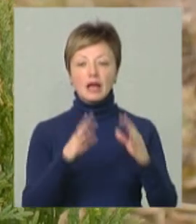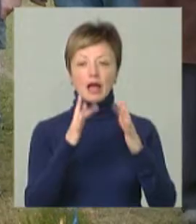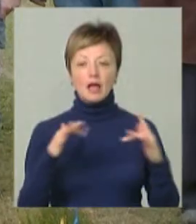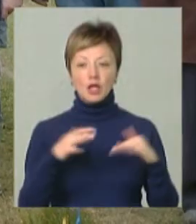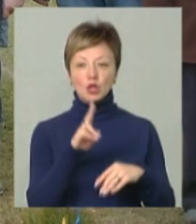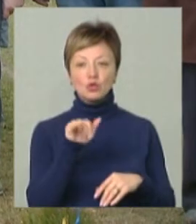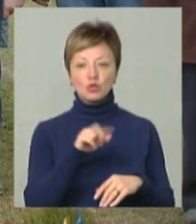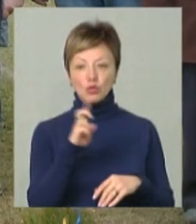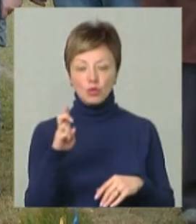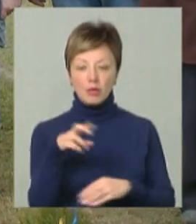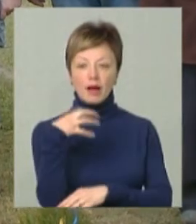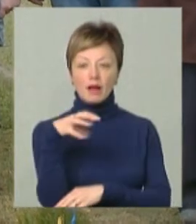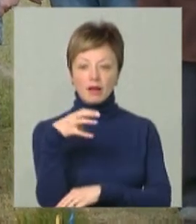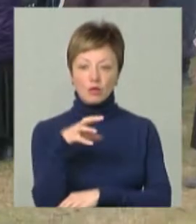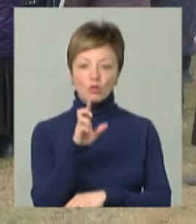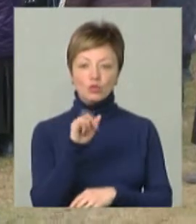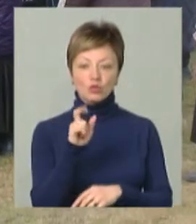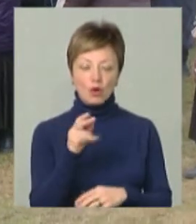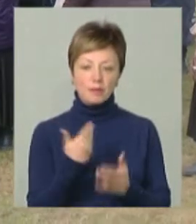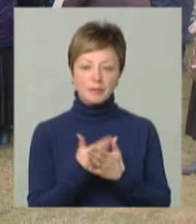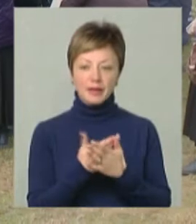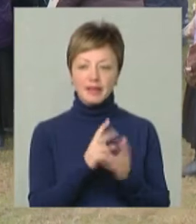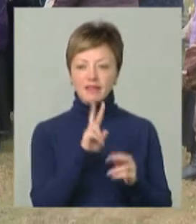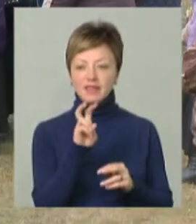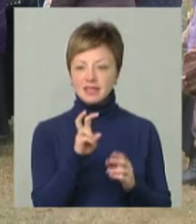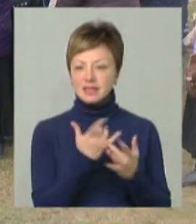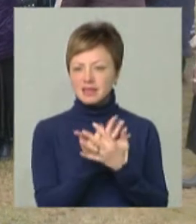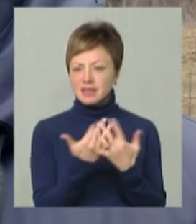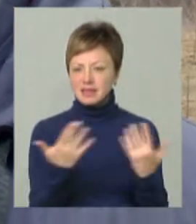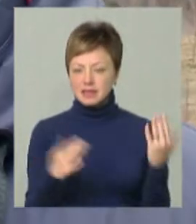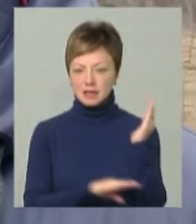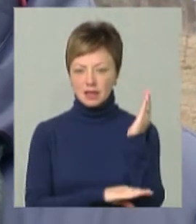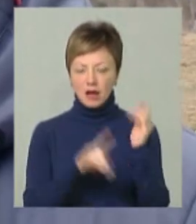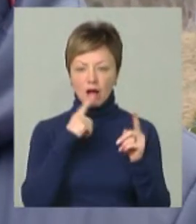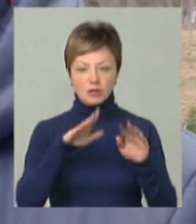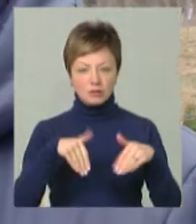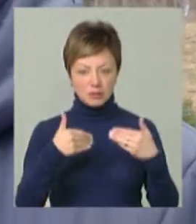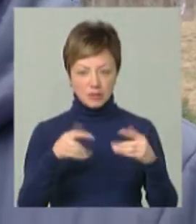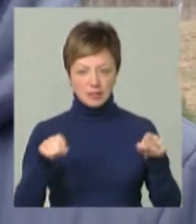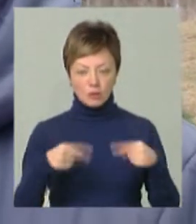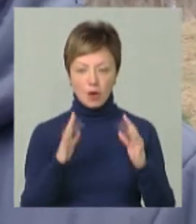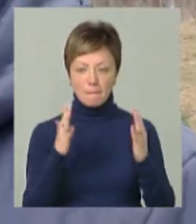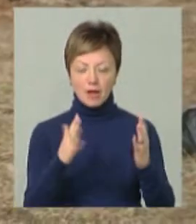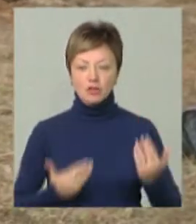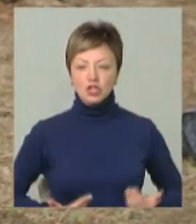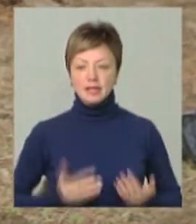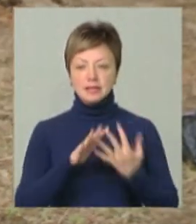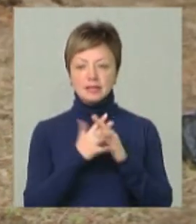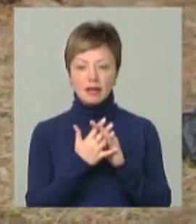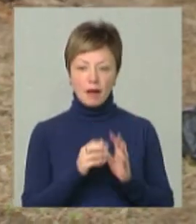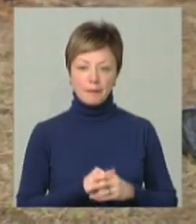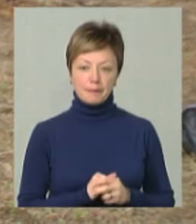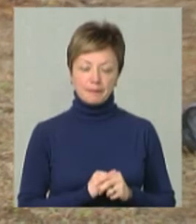дуби, клени, калину, бузок, орієнтовно 200 дерев різних порід, каже одна з ініціаторок створення парку, жителька села Давидковець